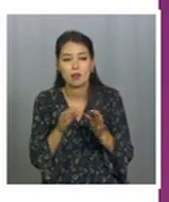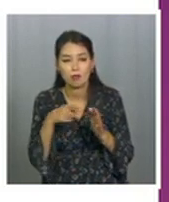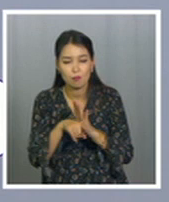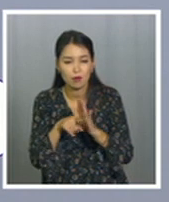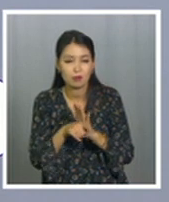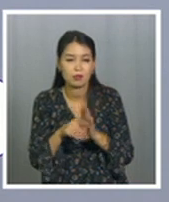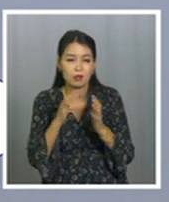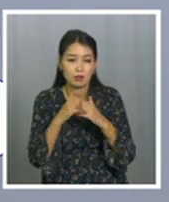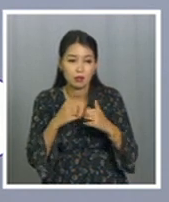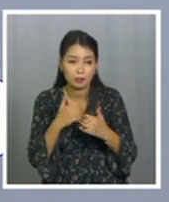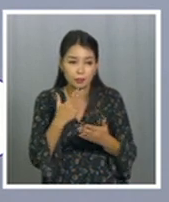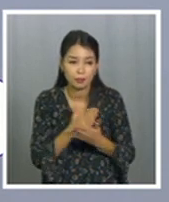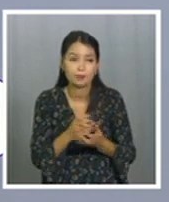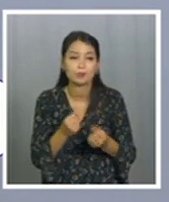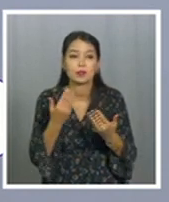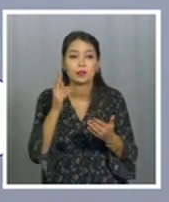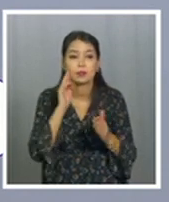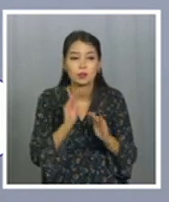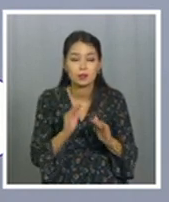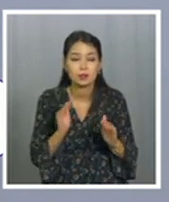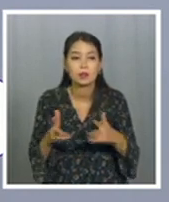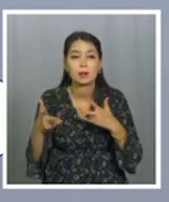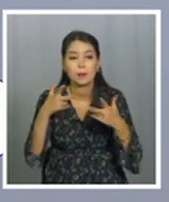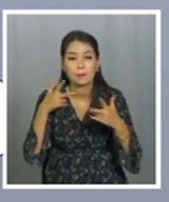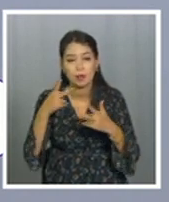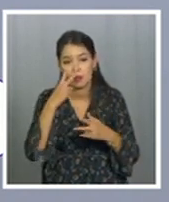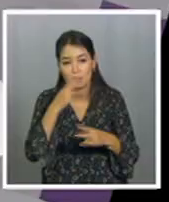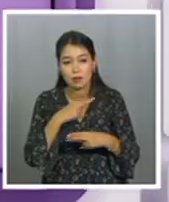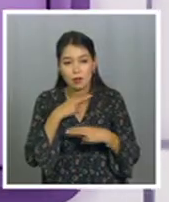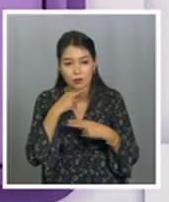жатады. Ал енді оқушылар, бейне материалға назар аударыңыздар.